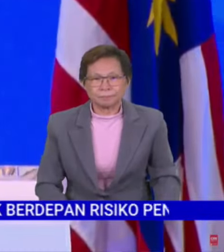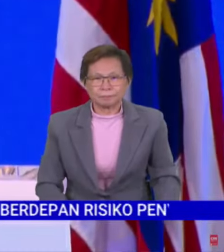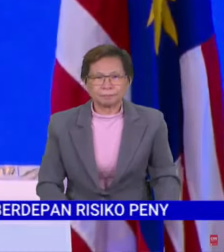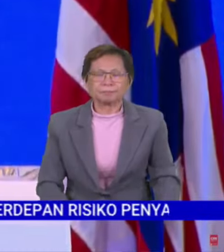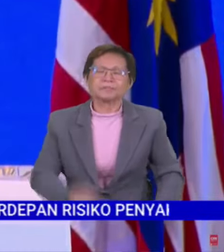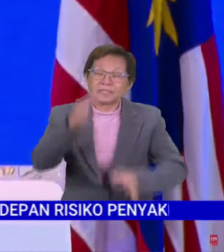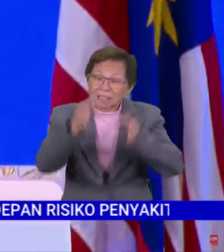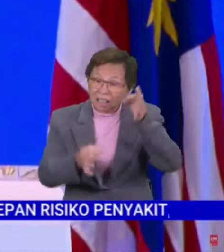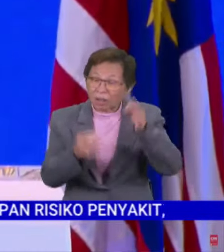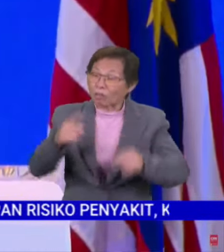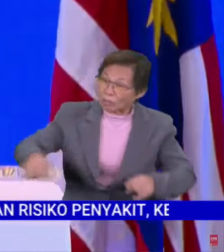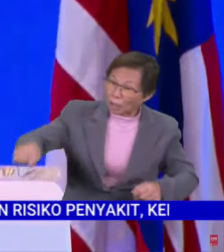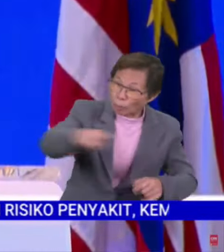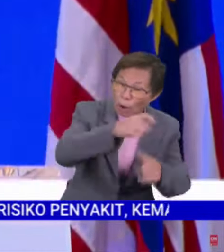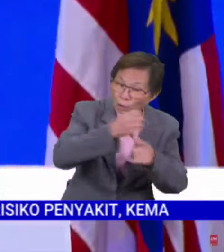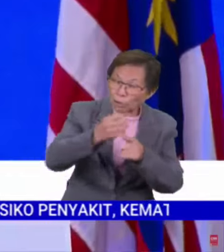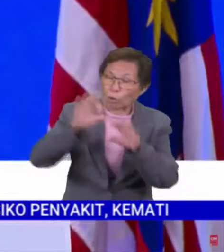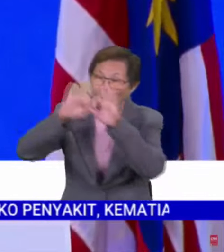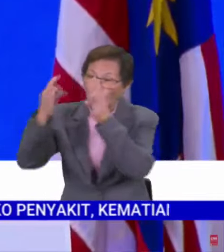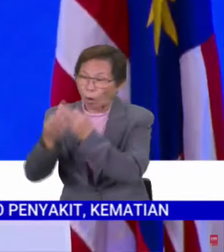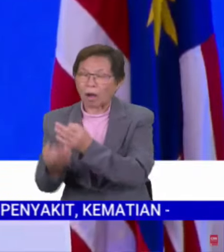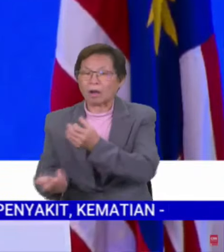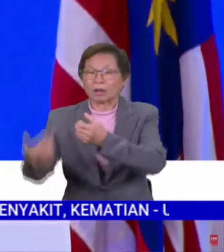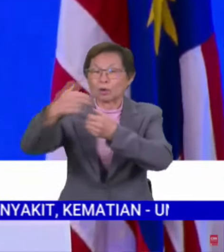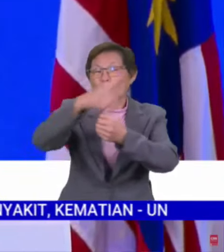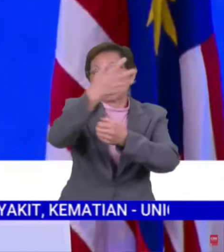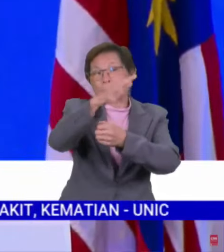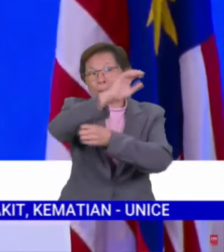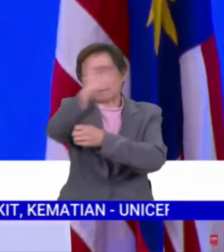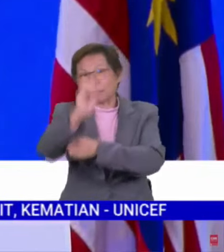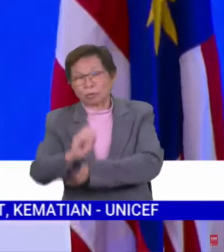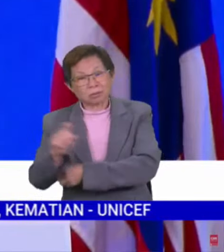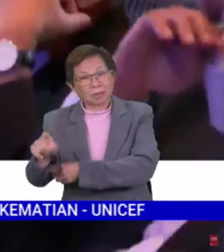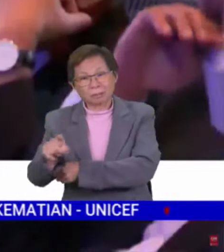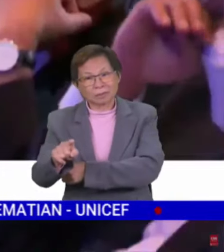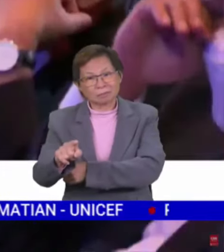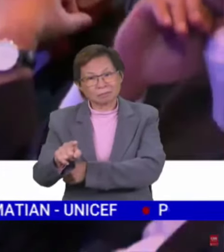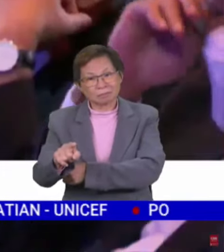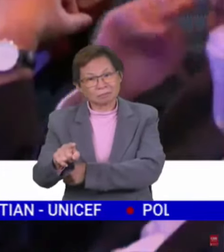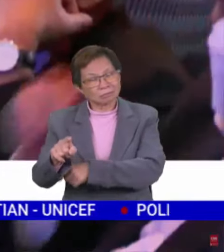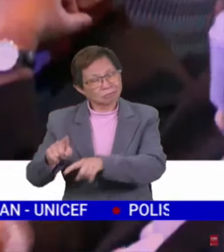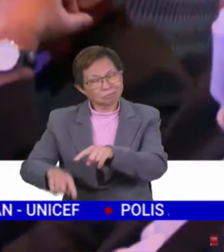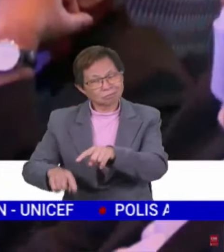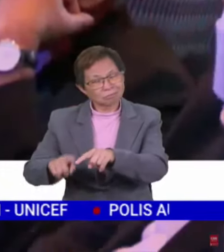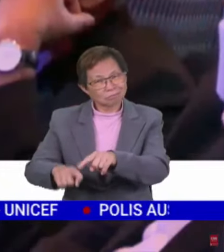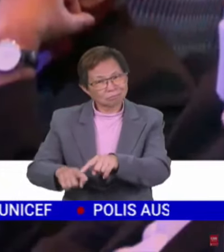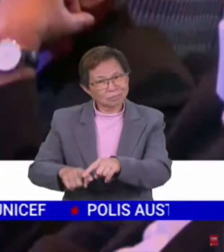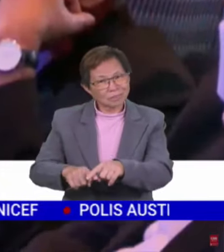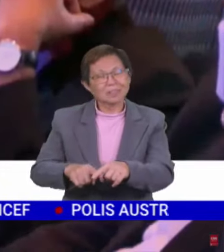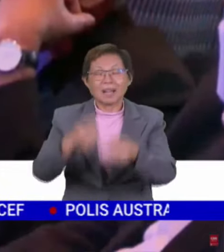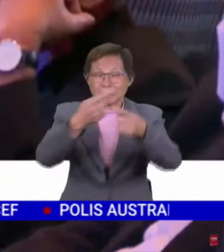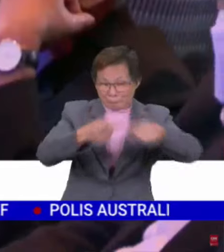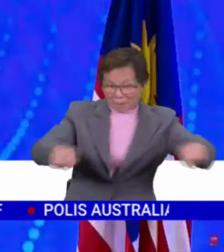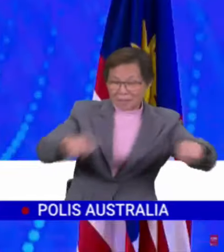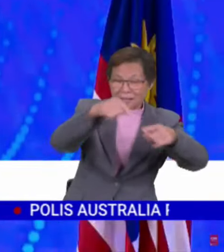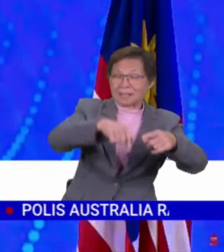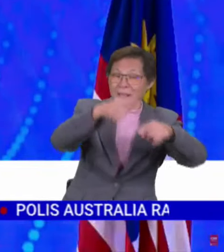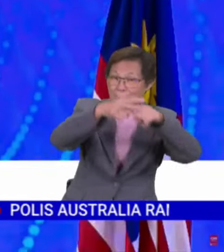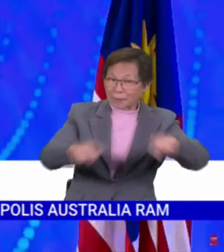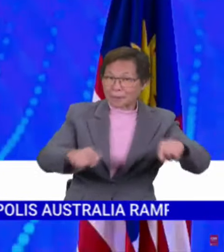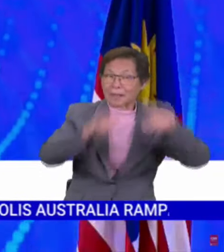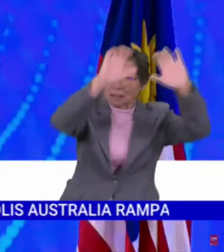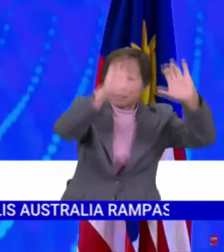Tapi kalau kamu atau keluarga kamu tergolong dari 15% ini, kamu tidak bicara begitu. Ini yang dibedakan dengan